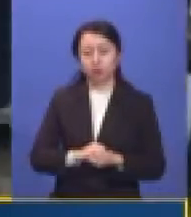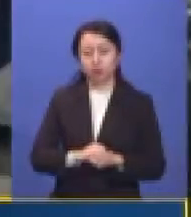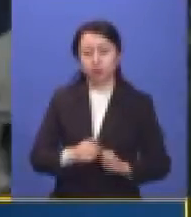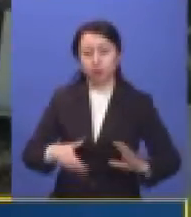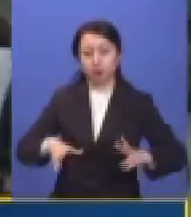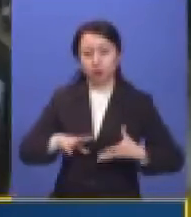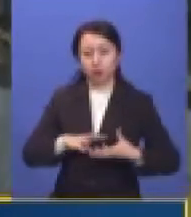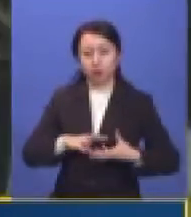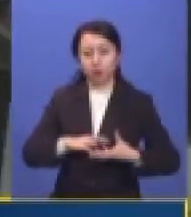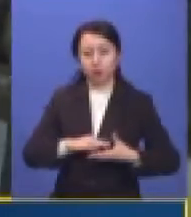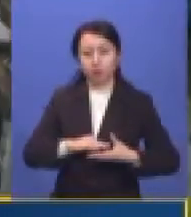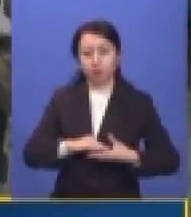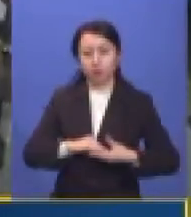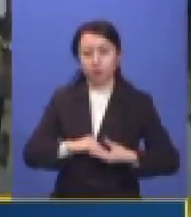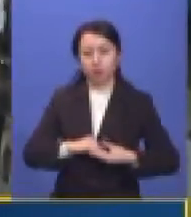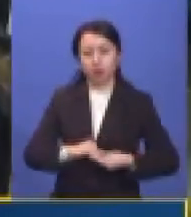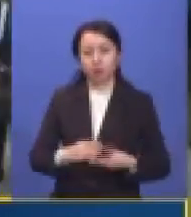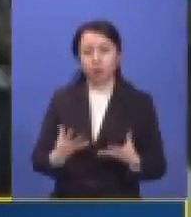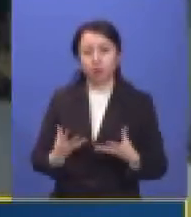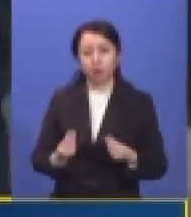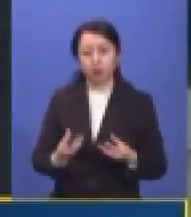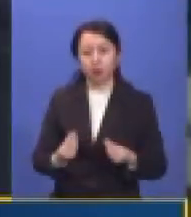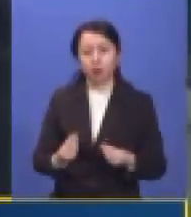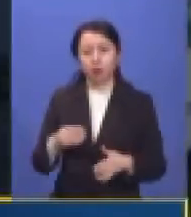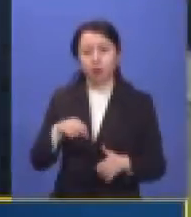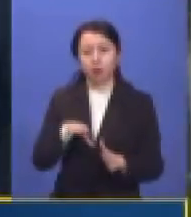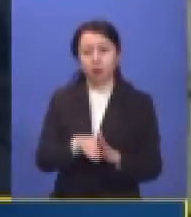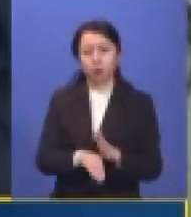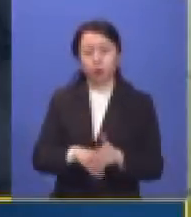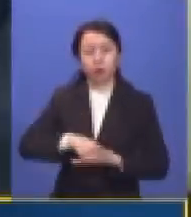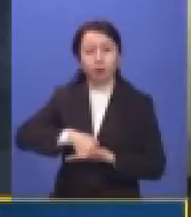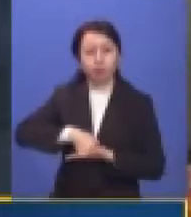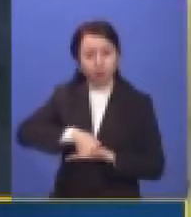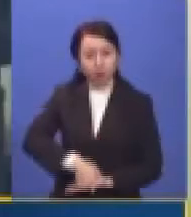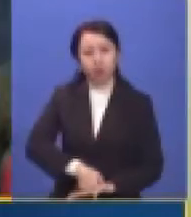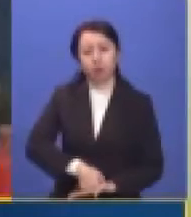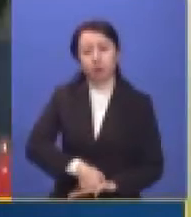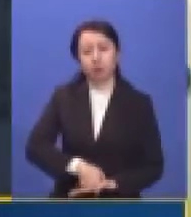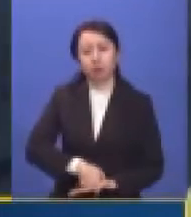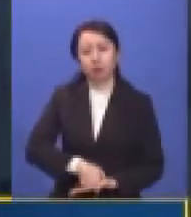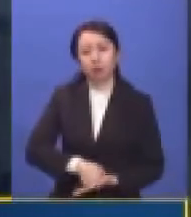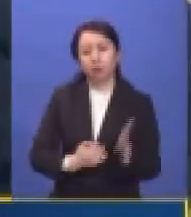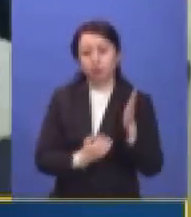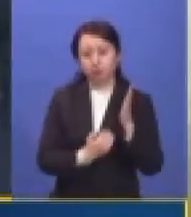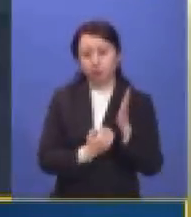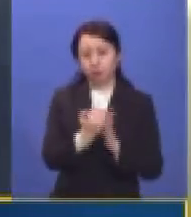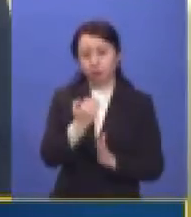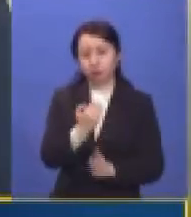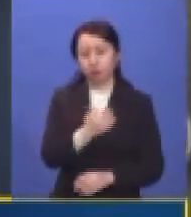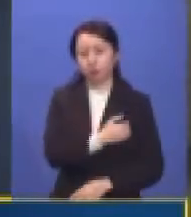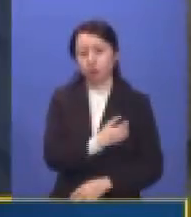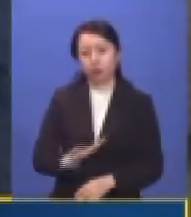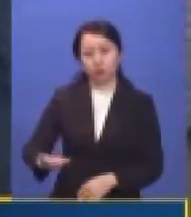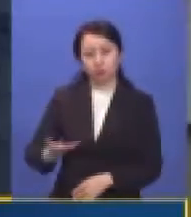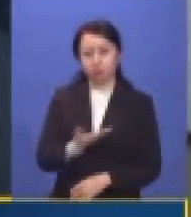Масса расплавленная, мягкая. Мы ее ложим в пресс. Пресс под высоким давлением. Мы